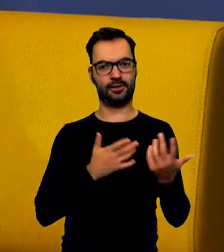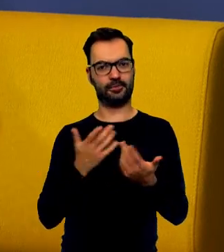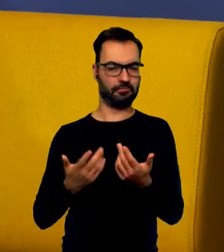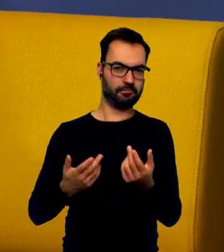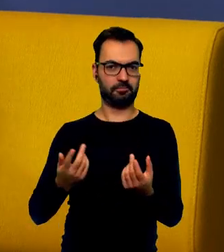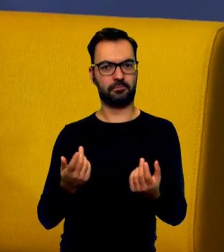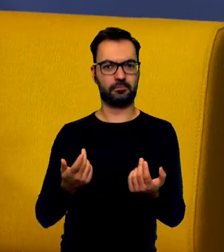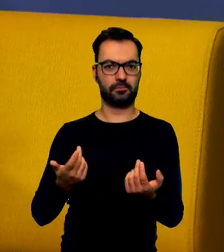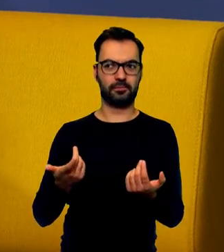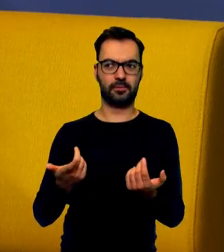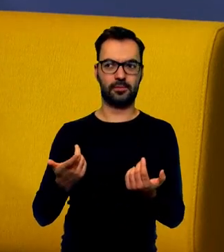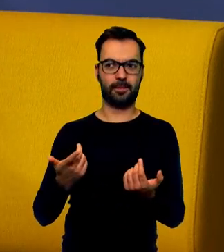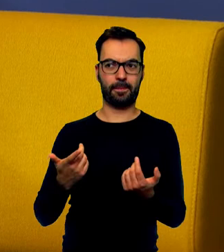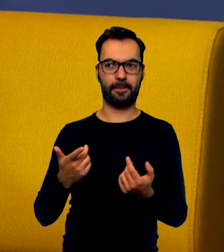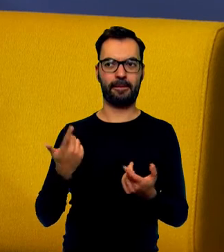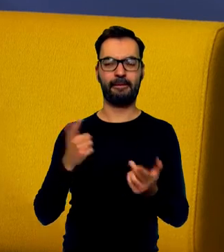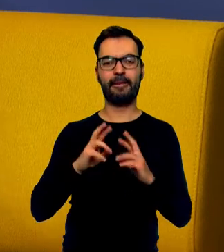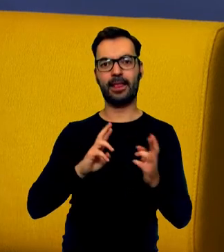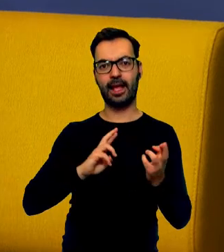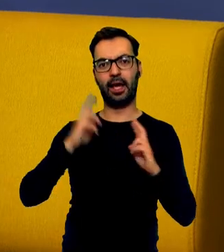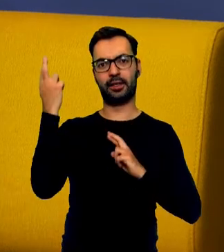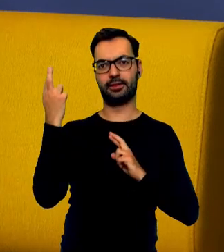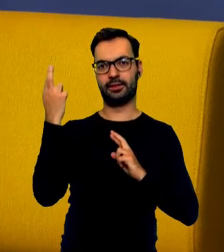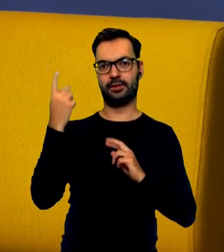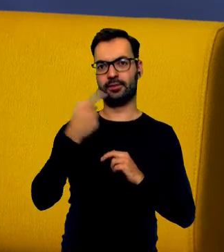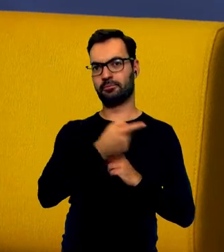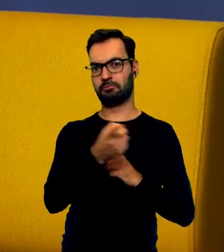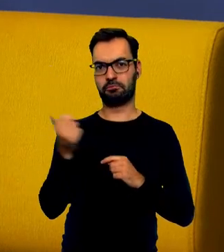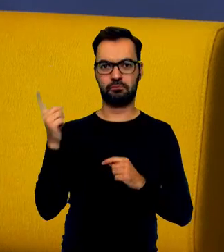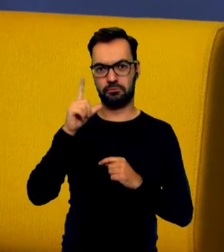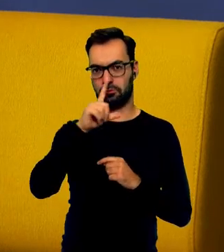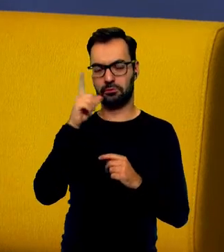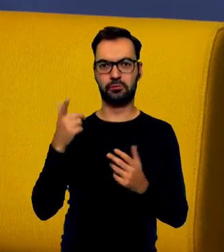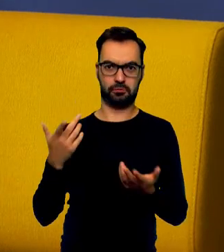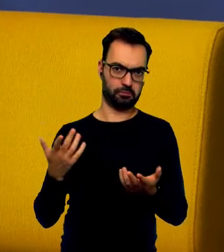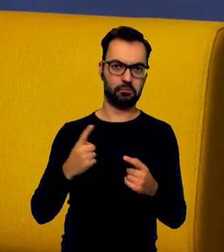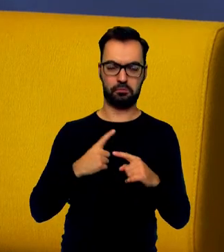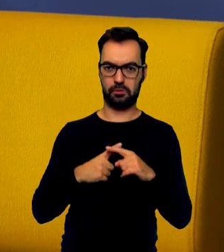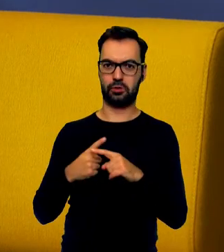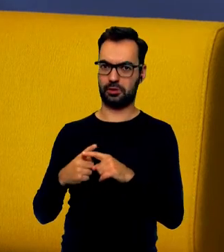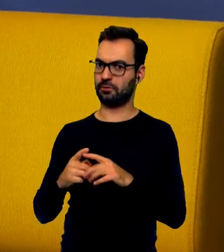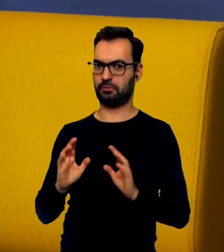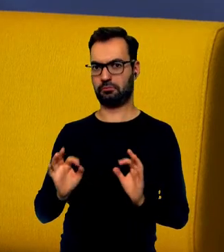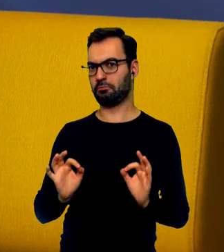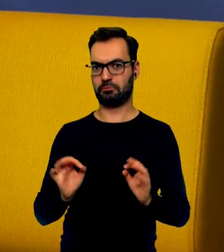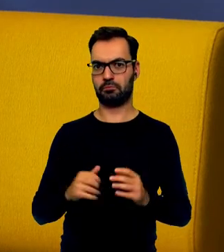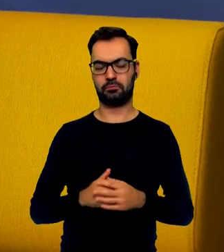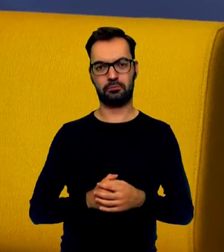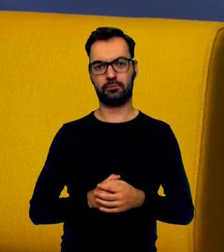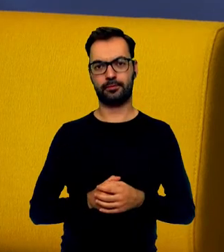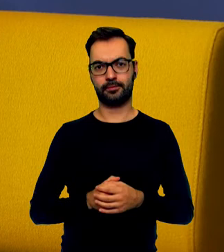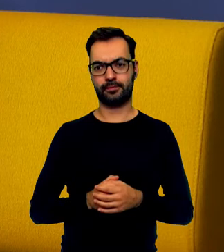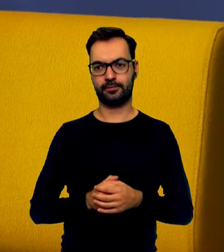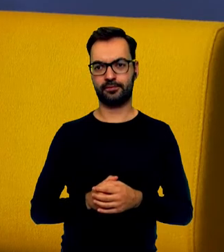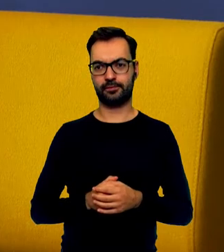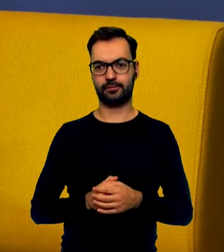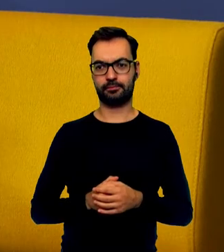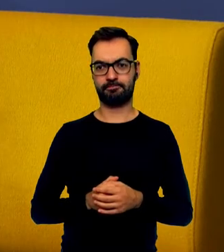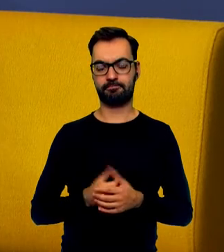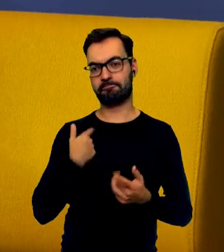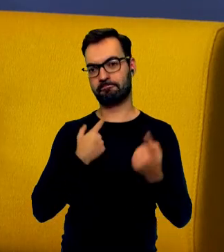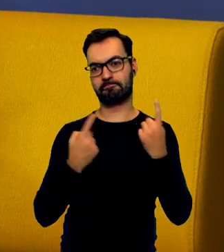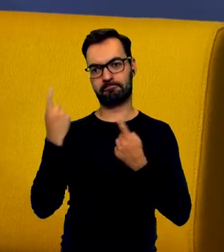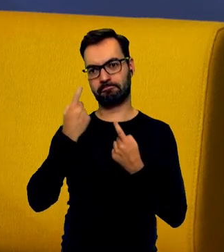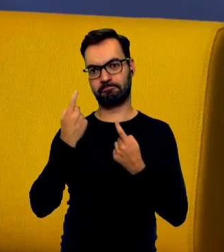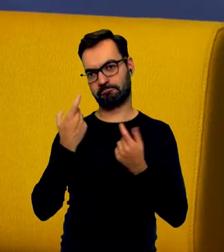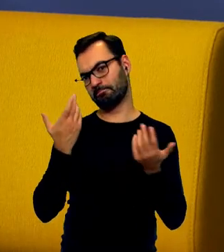że rzeczywiście też oddźwięk, reakcja na ten tekst była bardzo pozytywna. No i